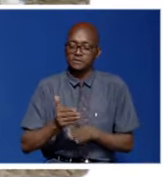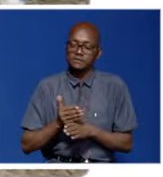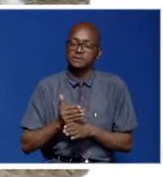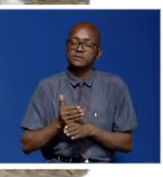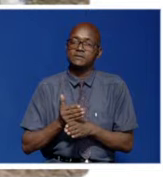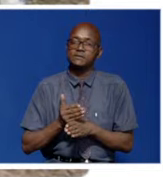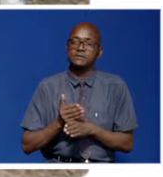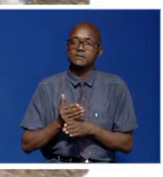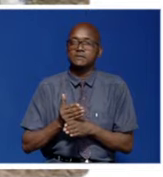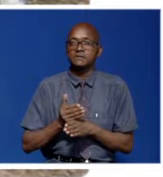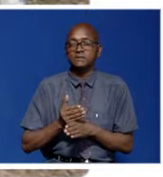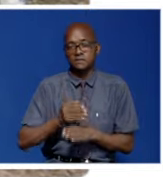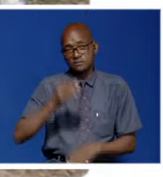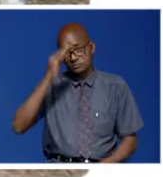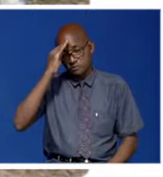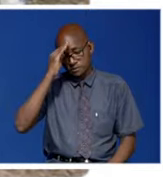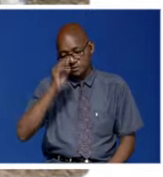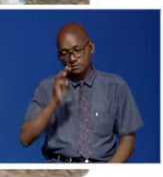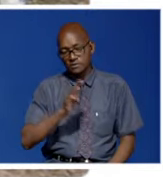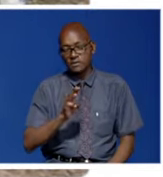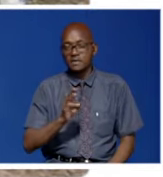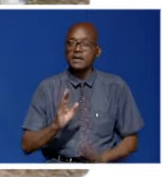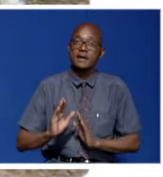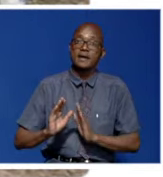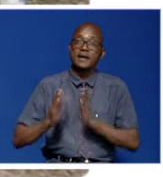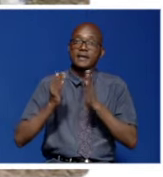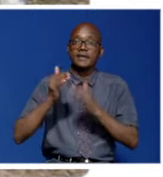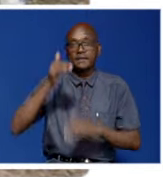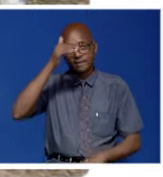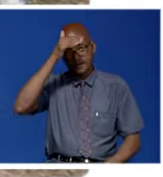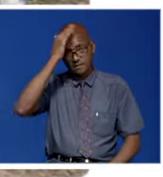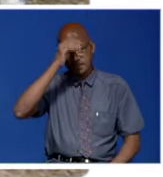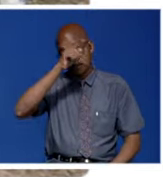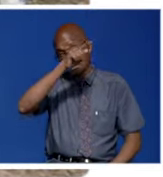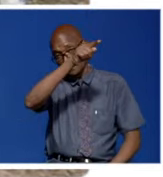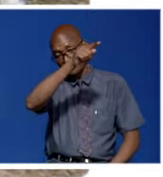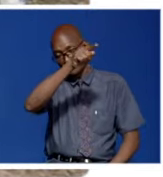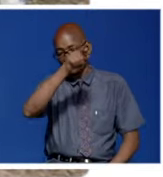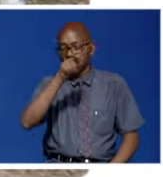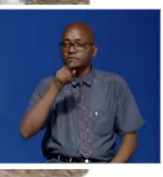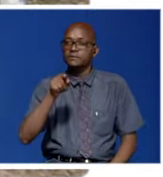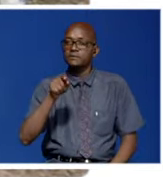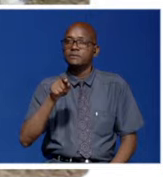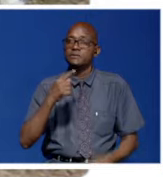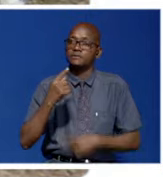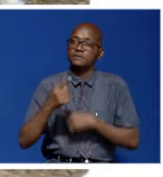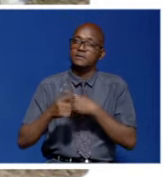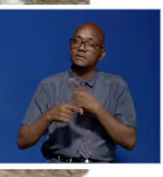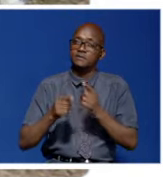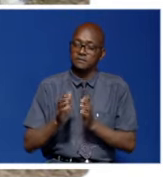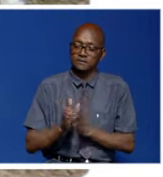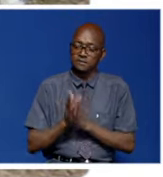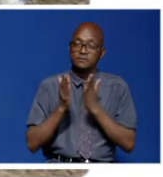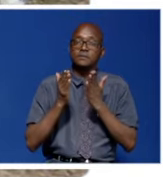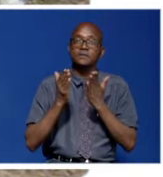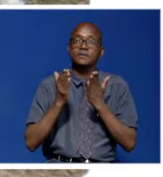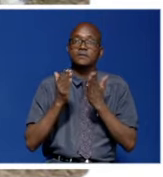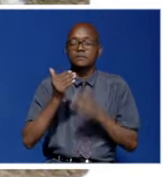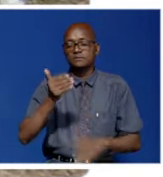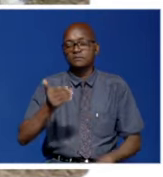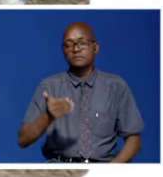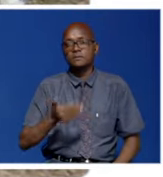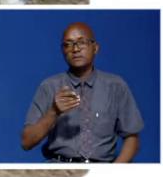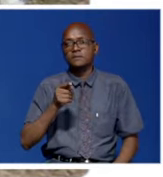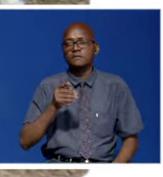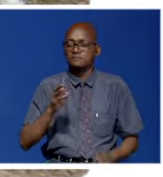inaihusu jeshi la polisi kule wilayani Hai mkoani Kilimanjaro, ambalo lenyewe lilikuwa likiendelea kuadhimisha mwezi mtukufu wa Ramadhani,